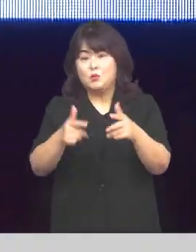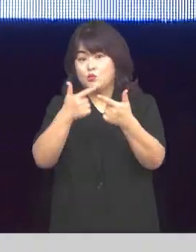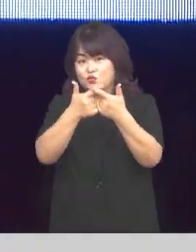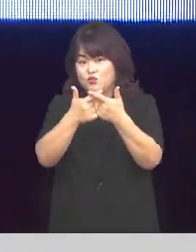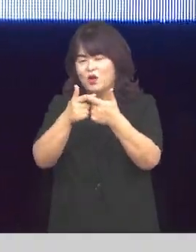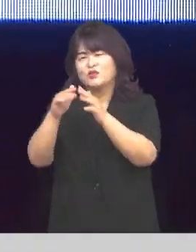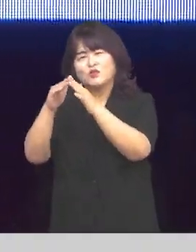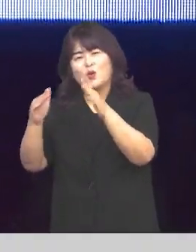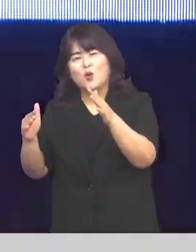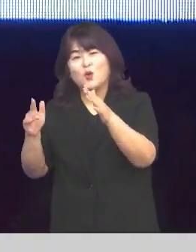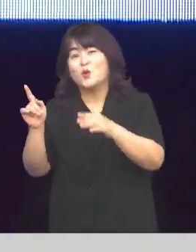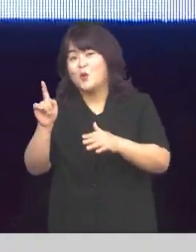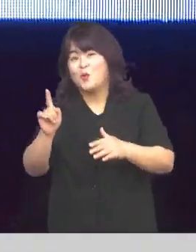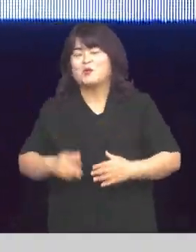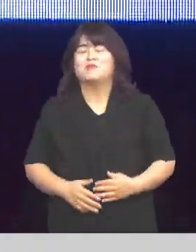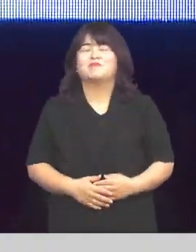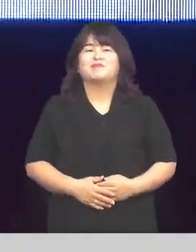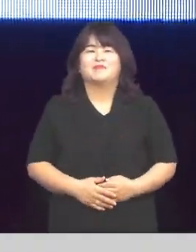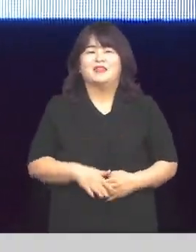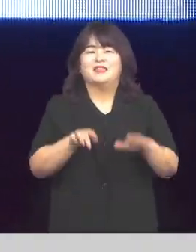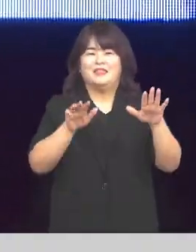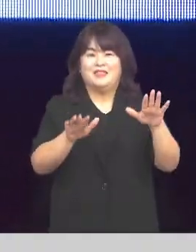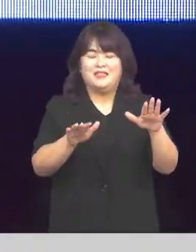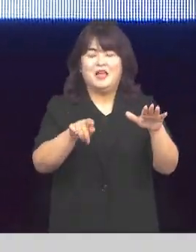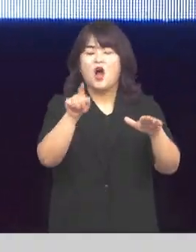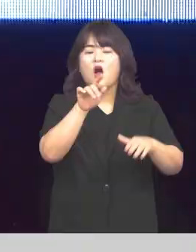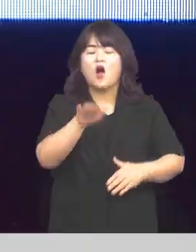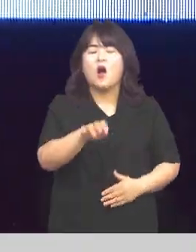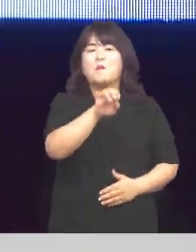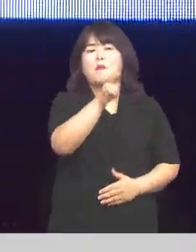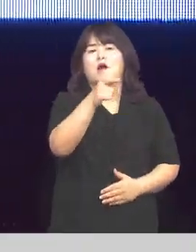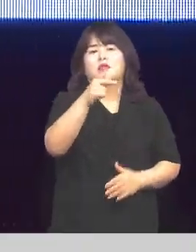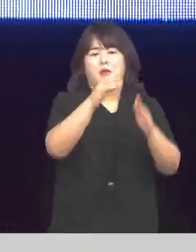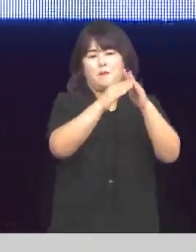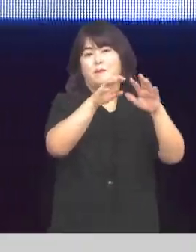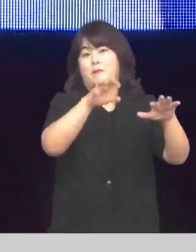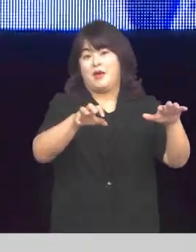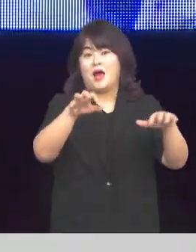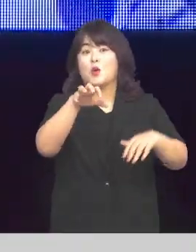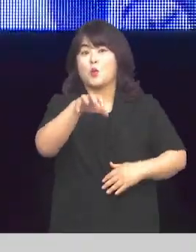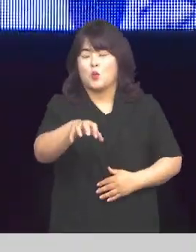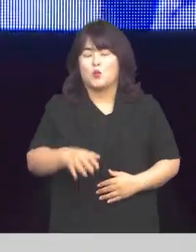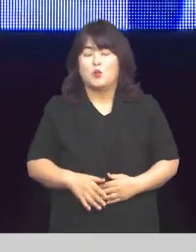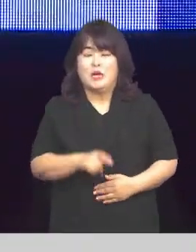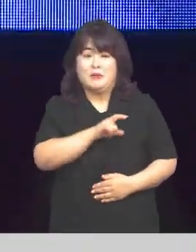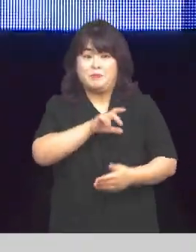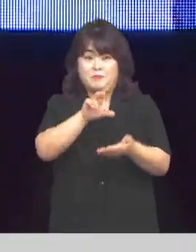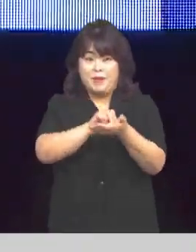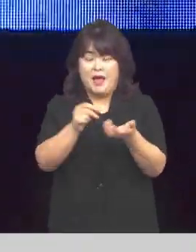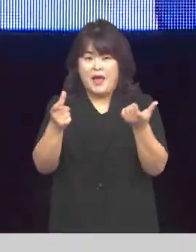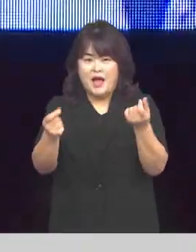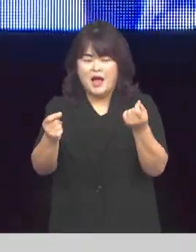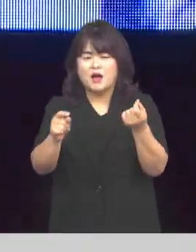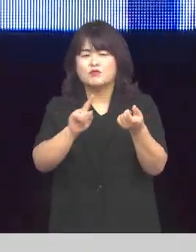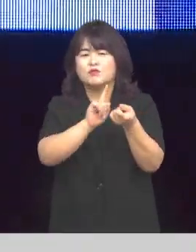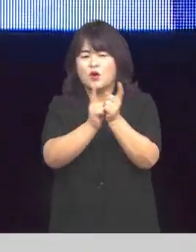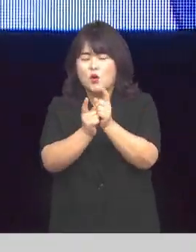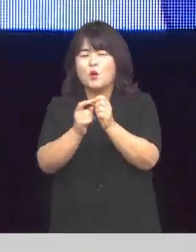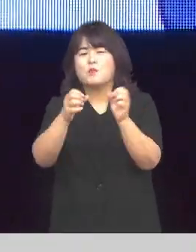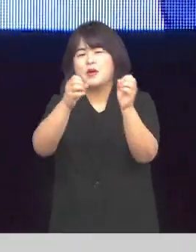이것은 부산인가 전주인가. 네, 이것은 머네마을입니다. 슬로건처럼 서로에게 빛이